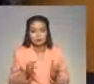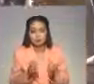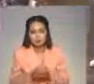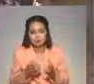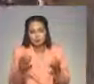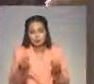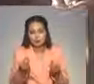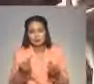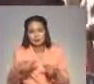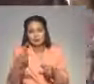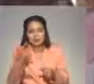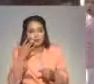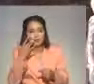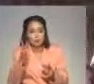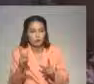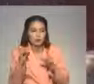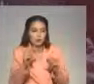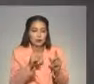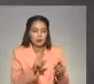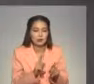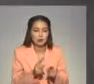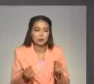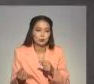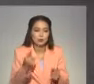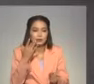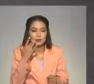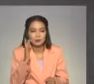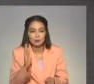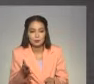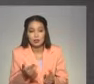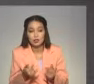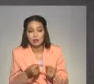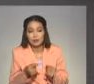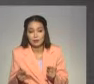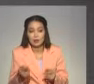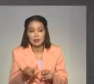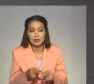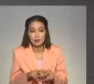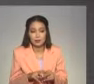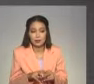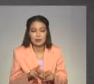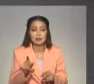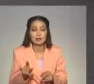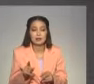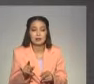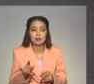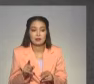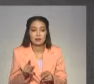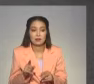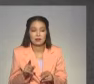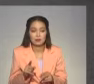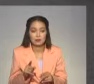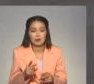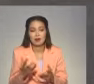семей региона навсегда связала крепкая дружба. Я думаю, что тут та цель, которую мы поставили, она